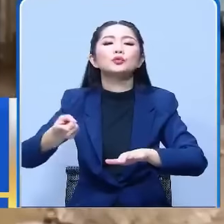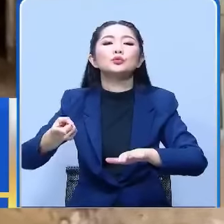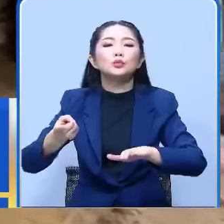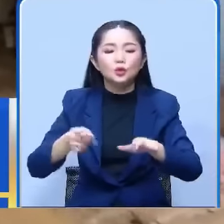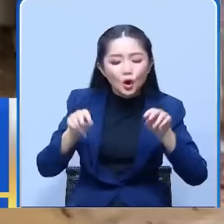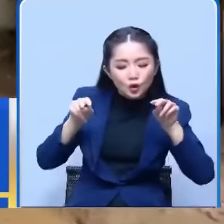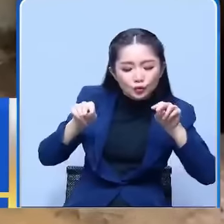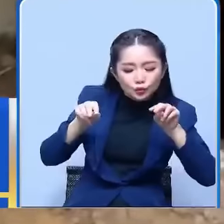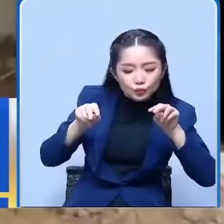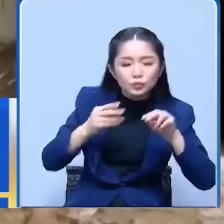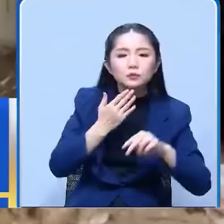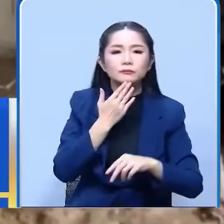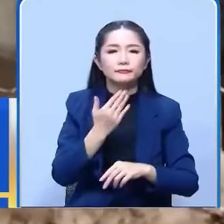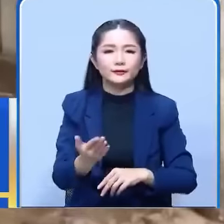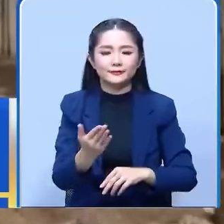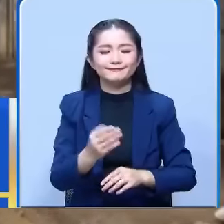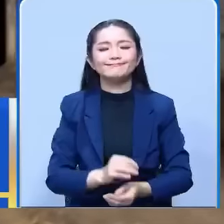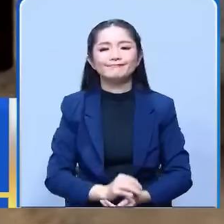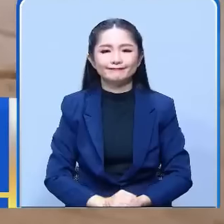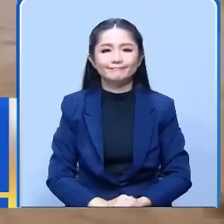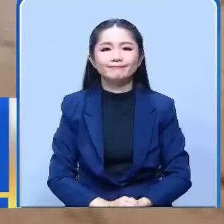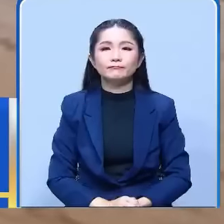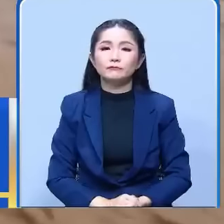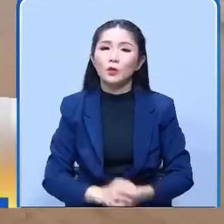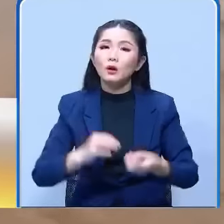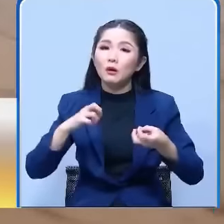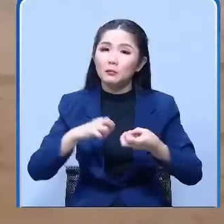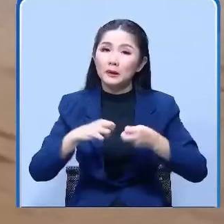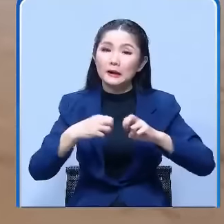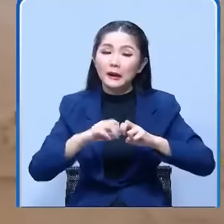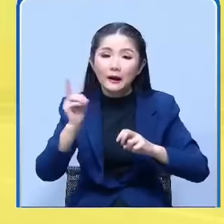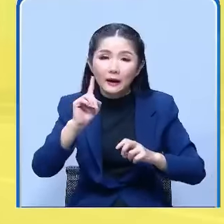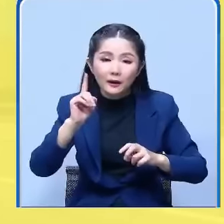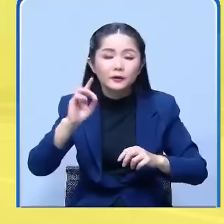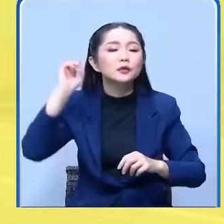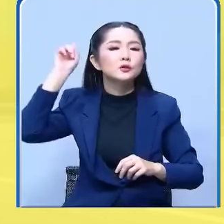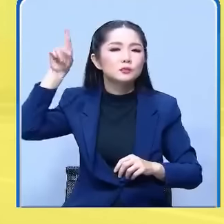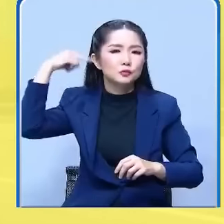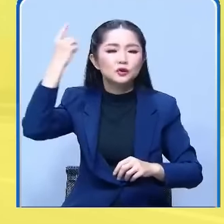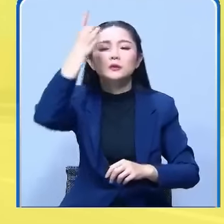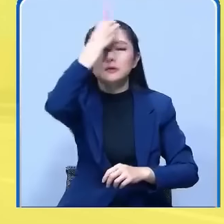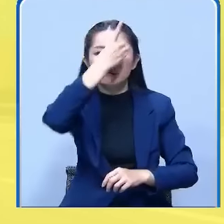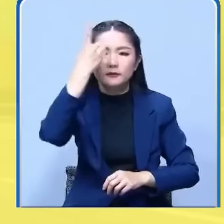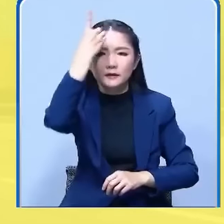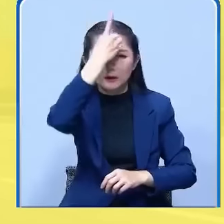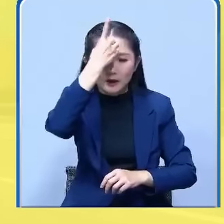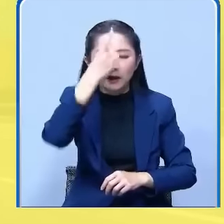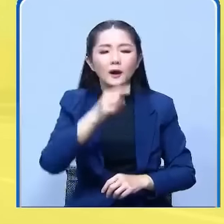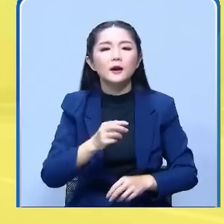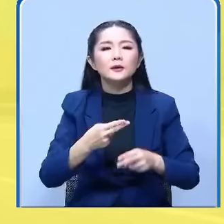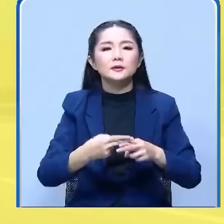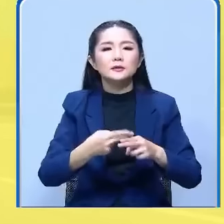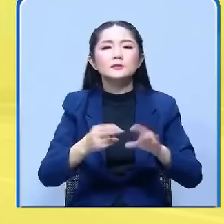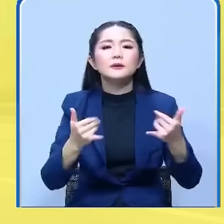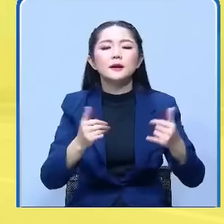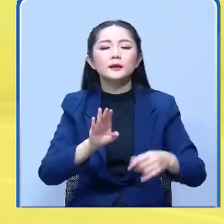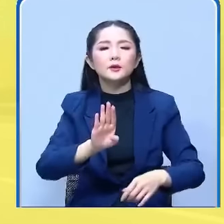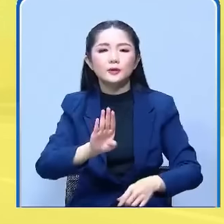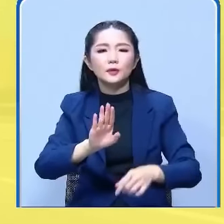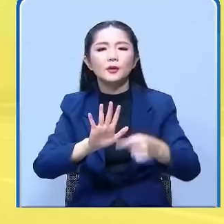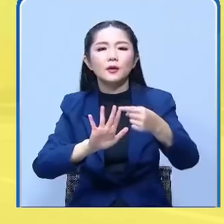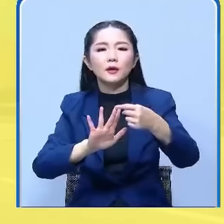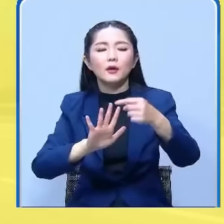ค่ะทีนี้มาดูประเด็นดราม่าของคุณบุ๋มปนัดดาวงผู้ดีกันหน่อยนะคะประธานมูลนิธิองค์กรทำความดีโพสต์ข้อ